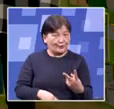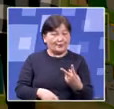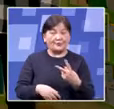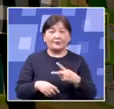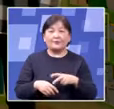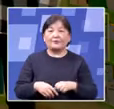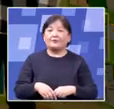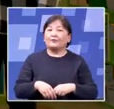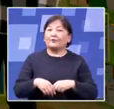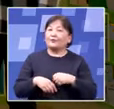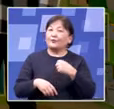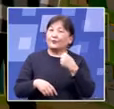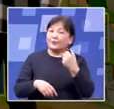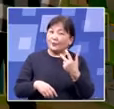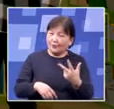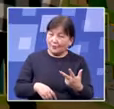2